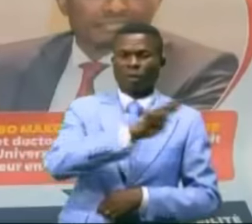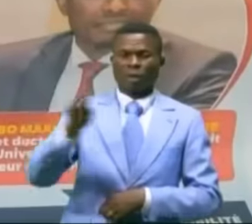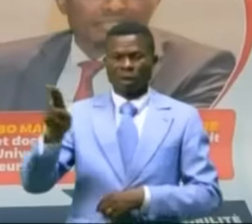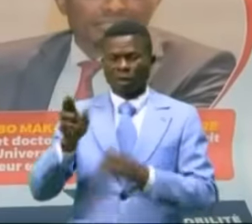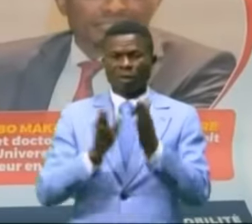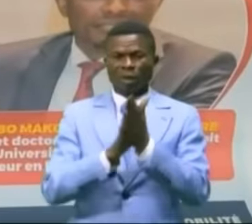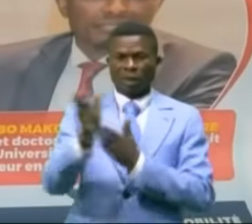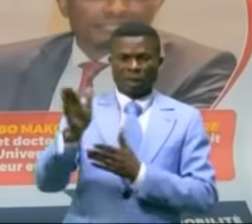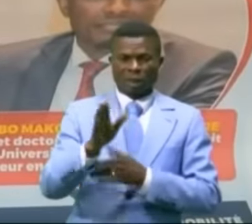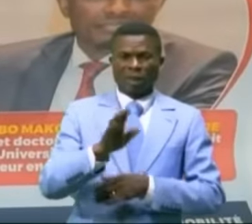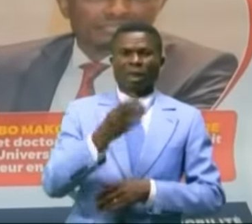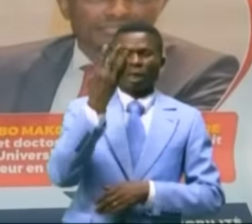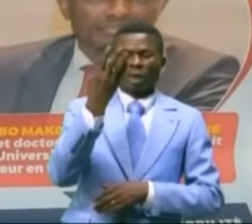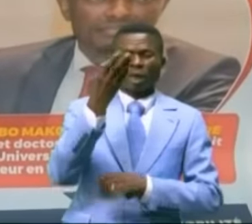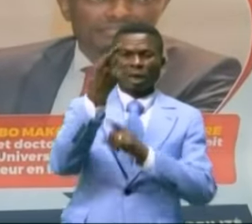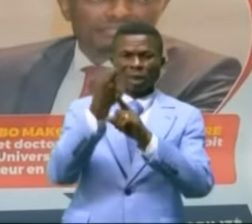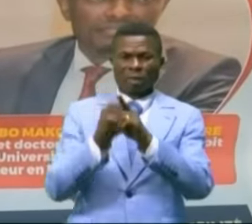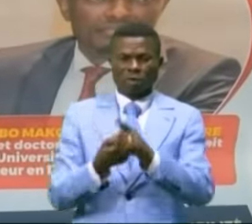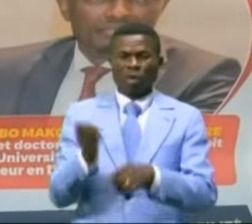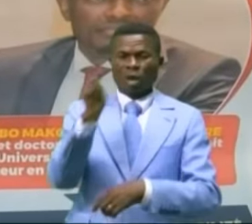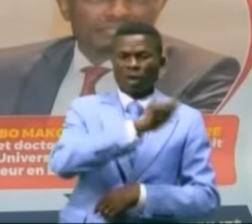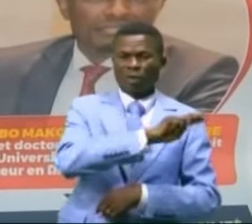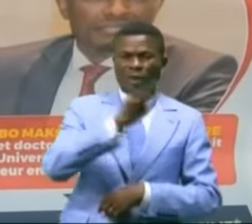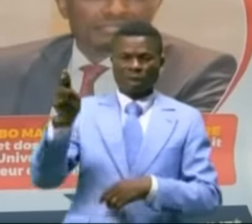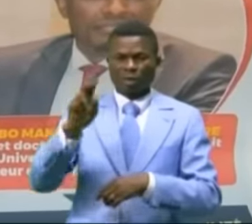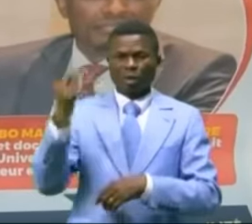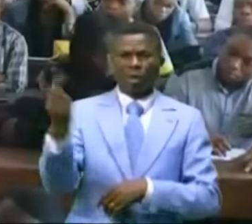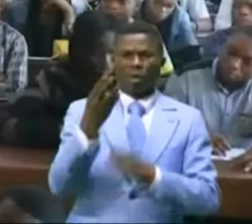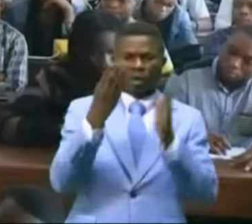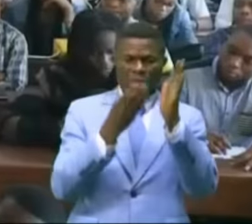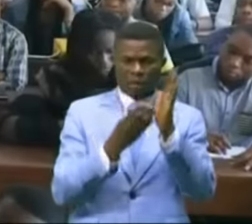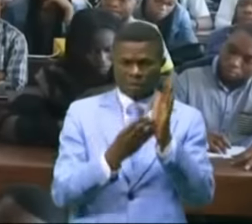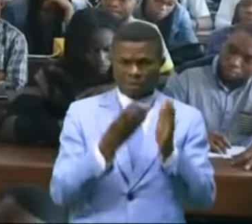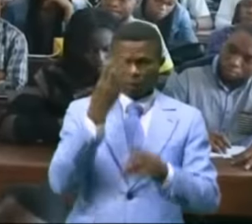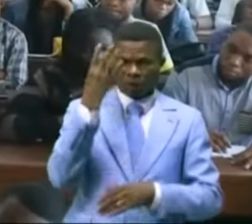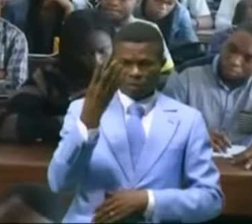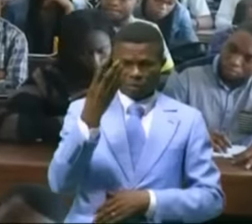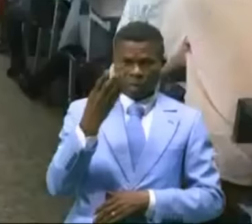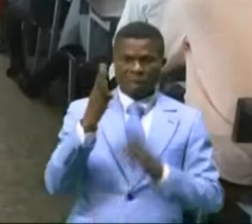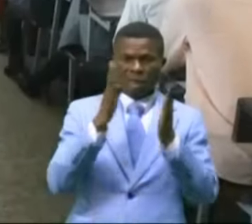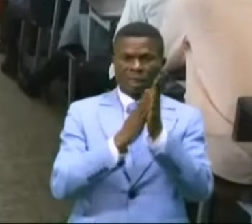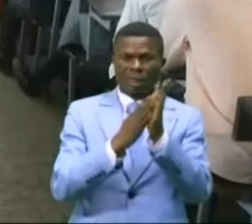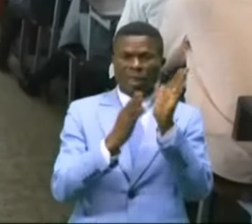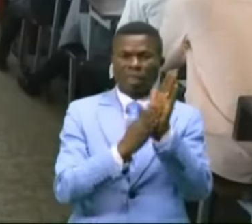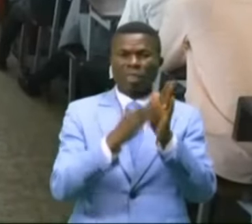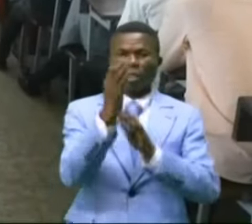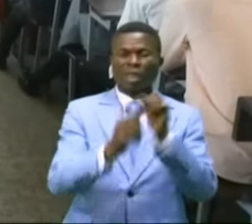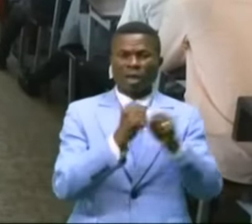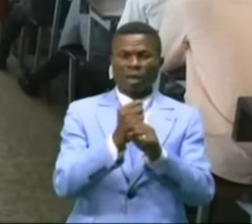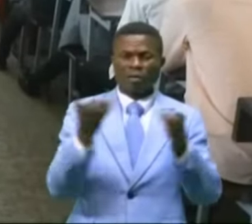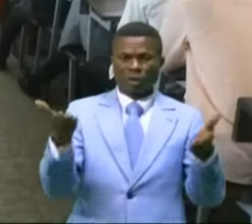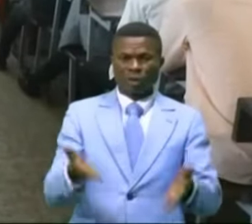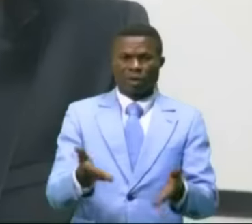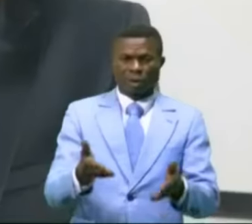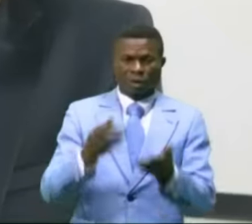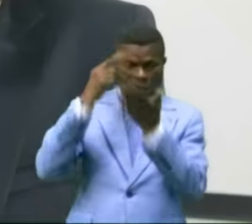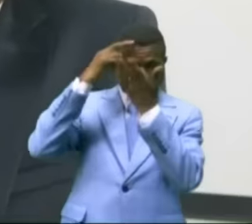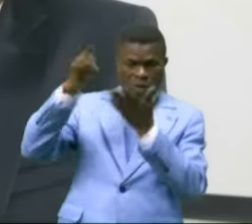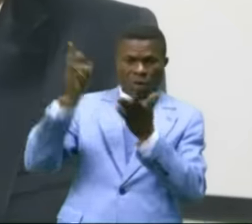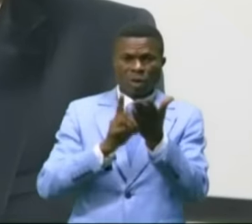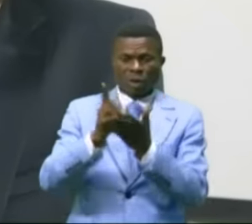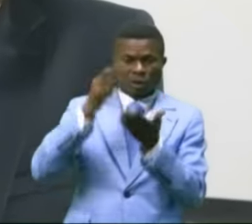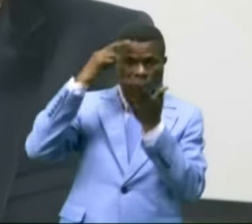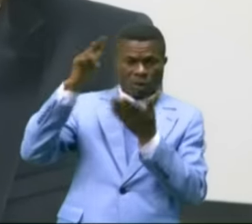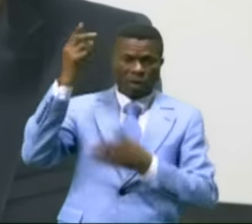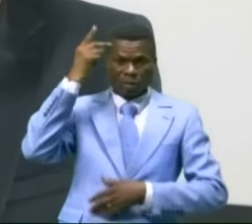avril 2024, la Cour constitutionnelle de la République démocratique du Congo a totalisé 9 ans d'existence. À la faculté de droit de l'Université